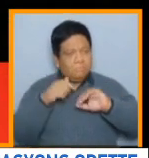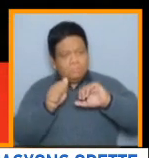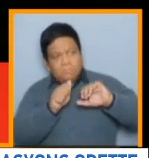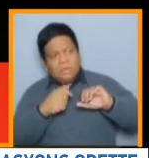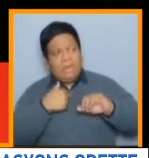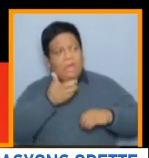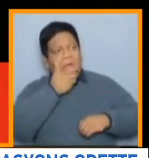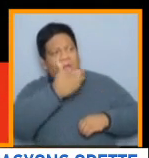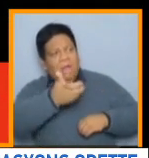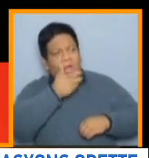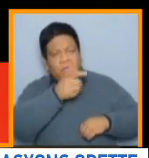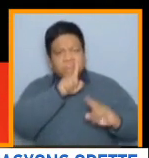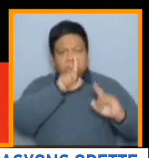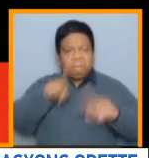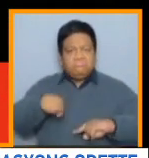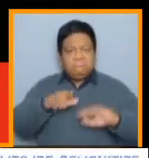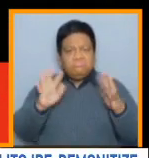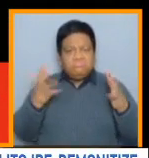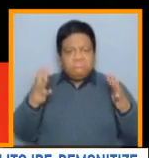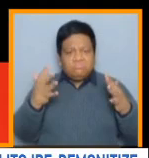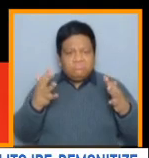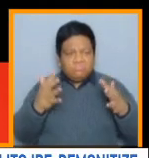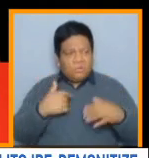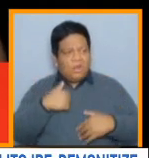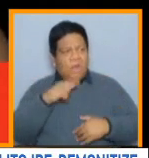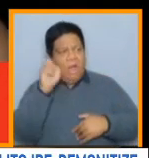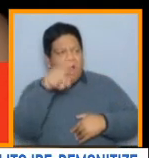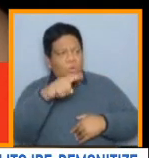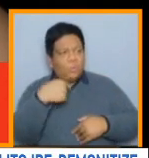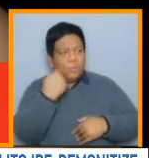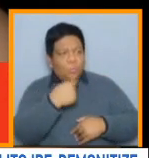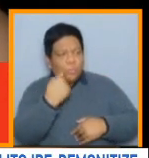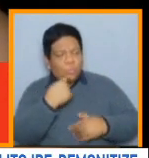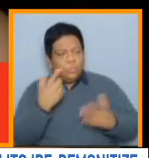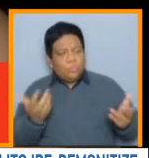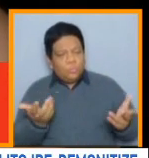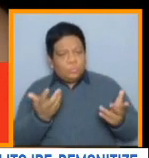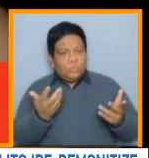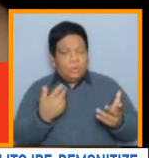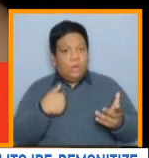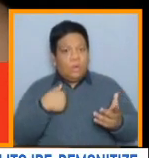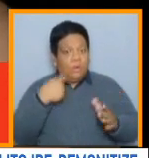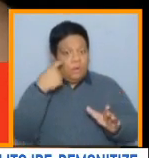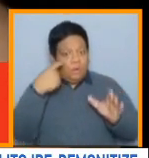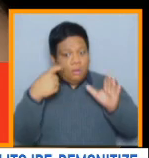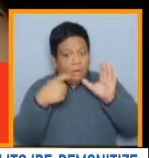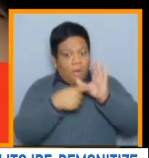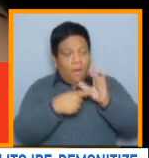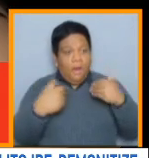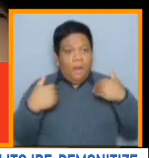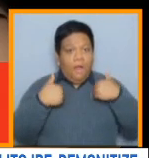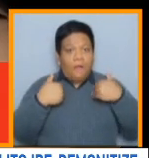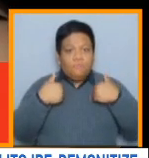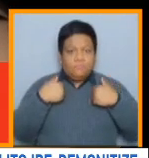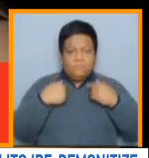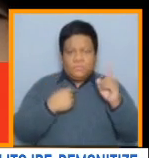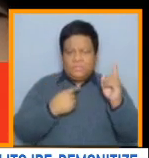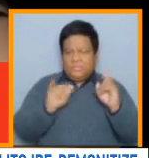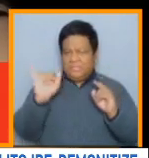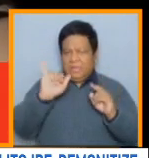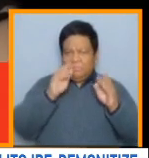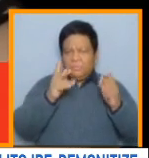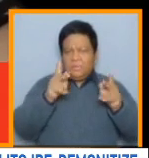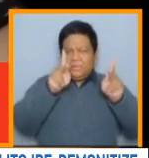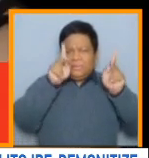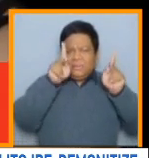Kaya tanong ko kung sino yan. Hindi kumibo, tapos parang may nakita akong anino doon sa may bintana. So dali-dali ako tumakbo dito